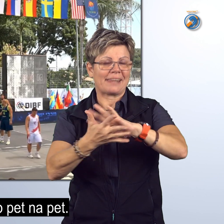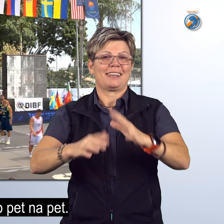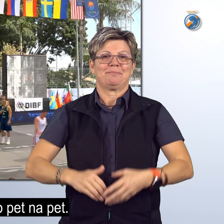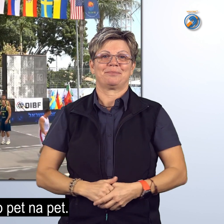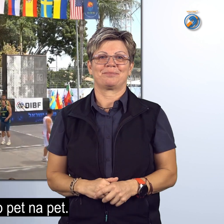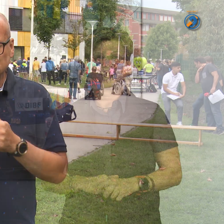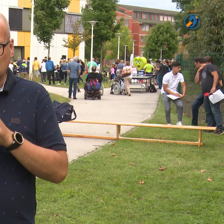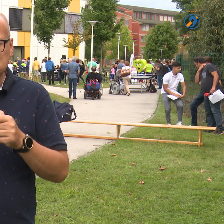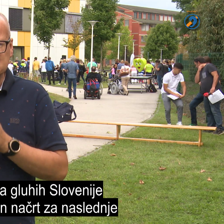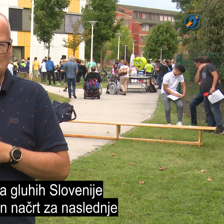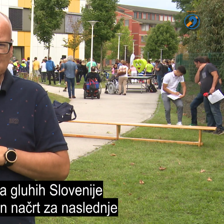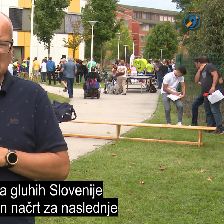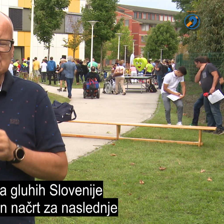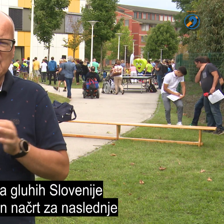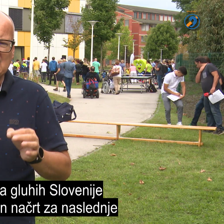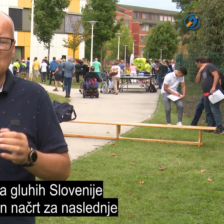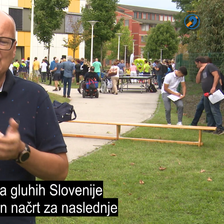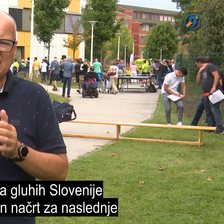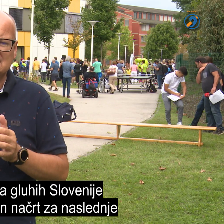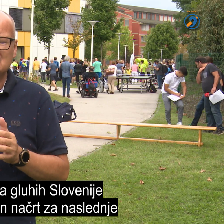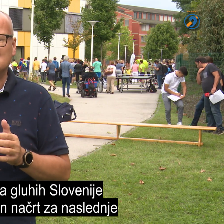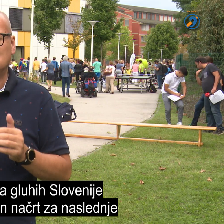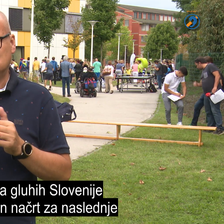košarko 5x5.